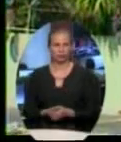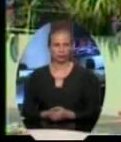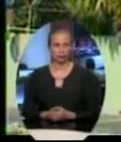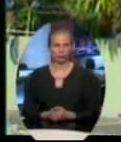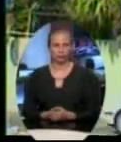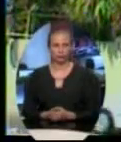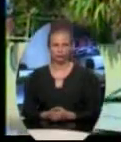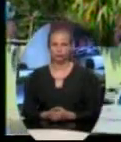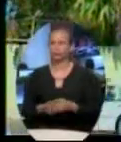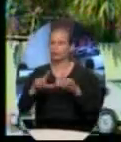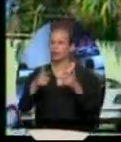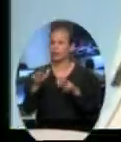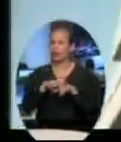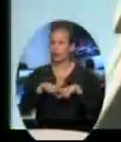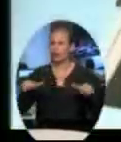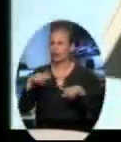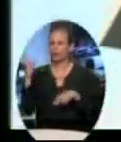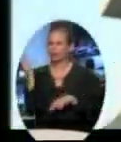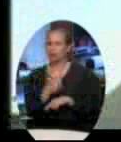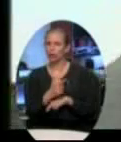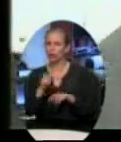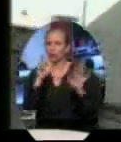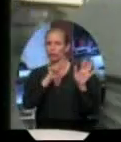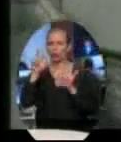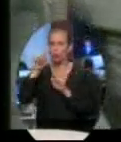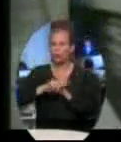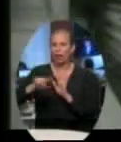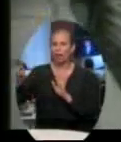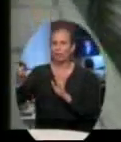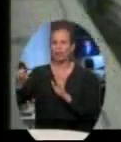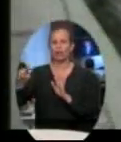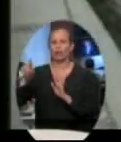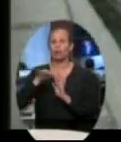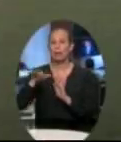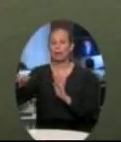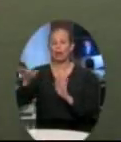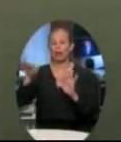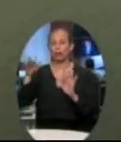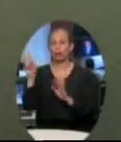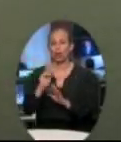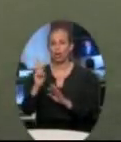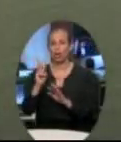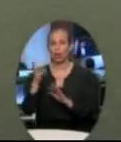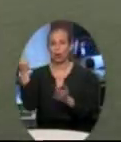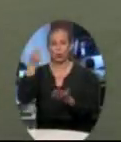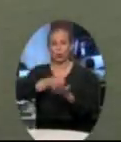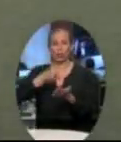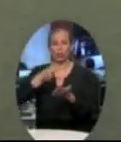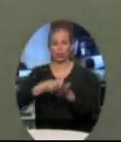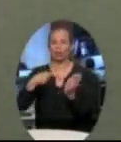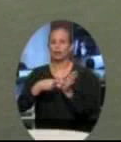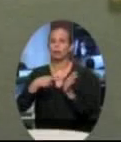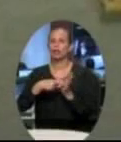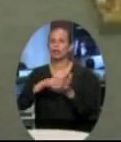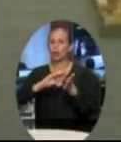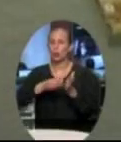מדוע הציבור משלם 8 מיליארד שקלים של עלות עודפת בחשבונות החשמל? זה משום חוזה הגז היקר בין